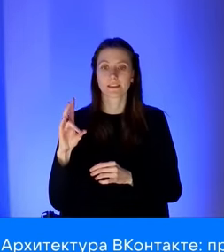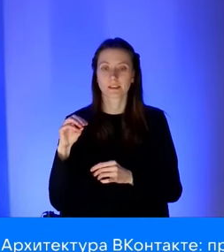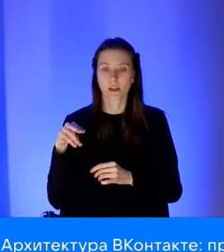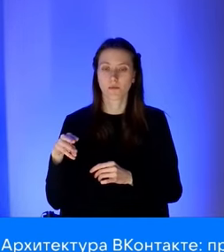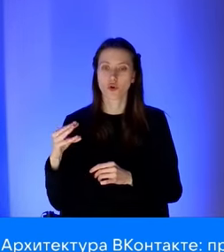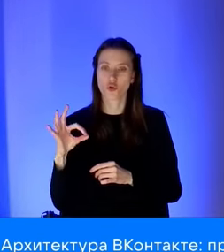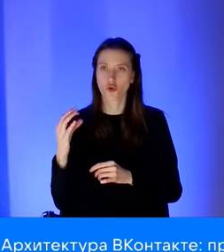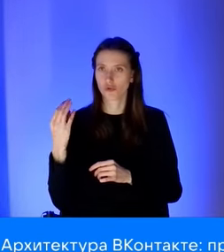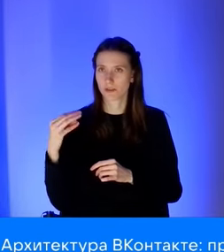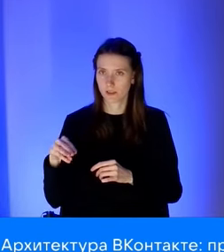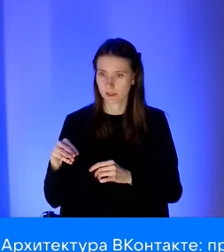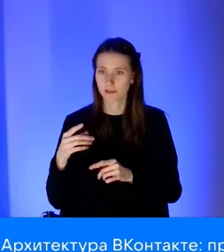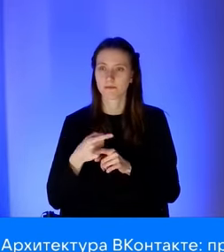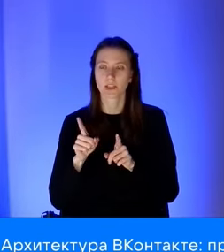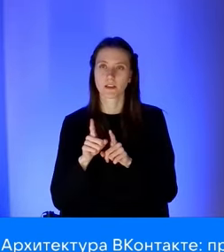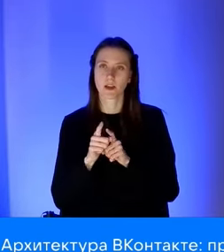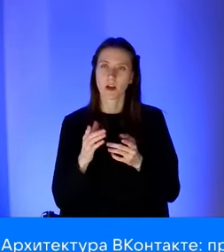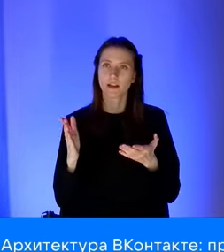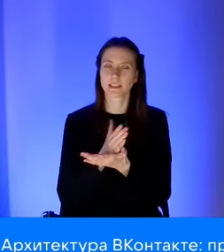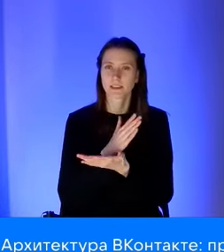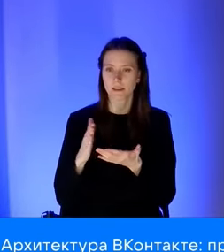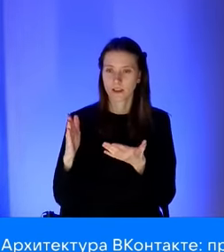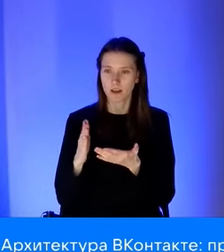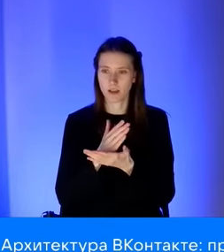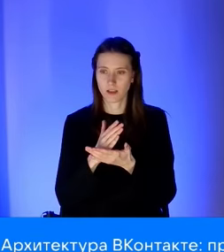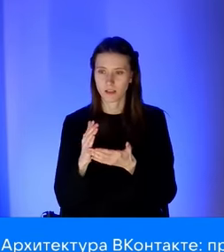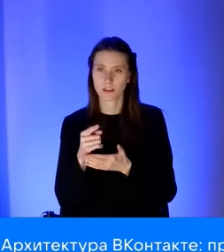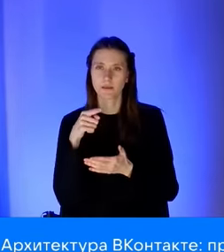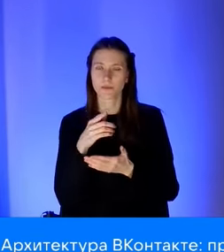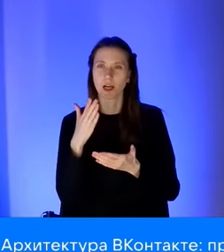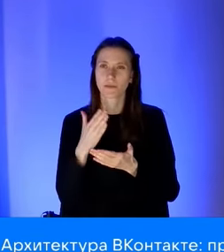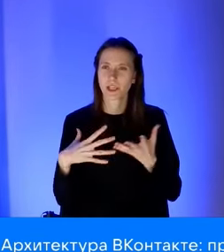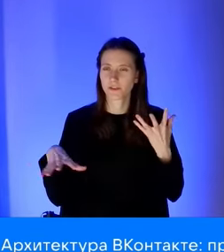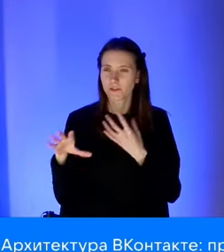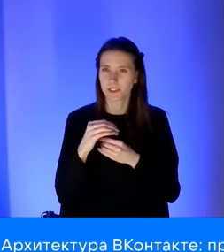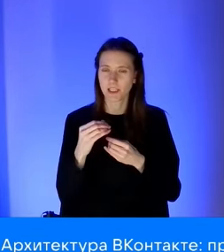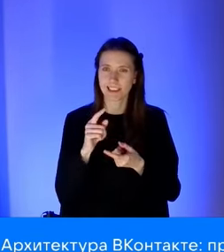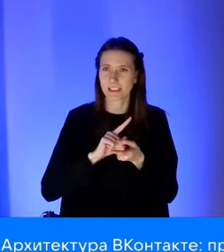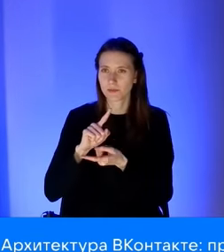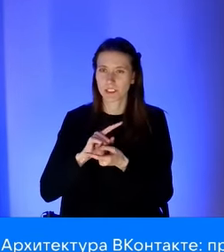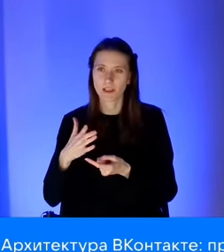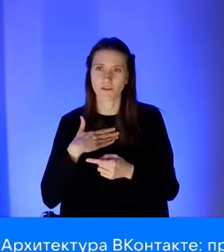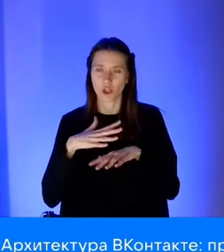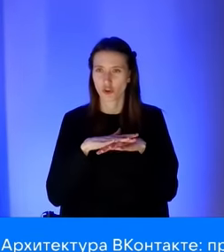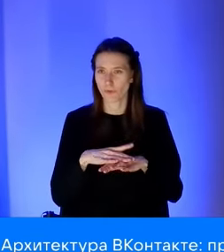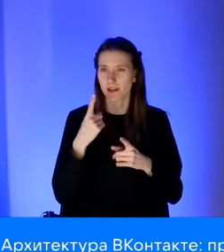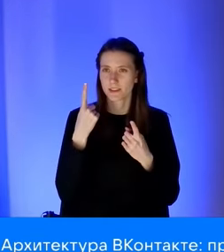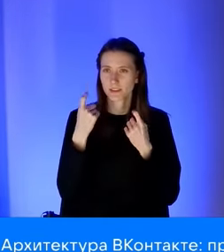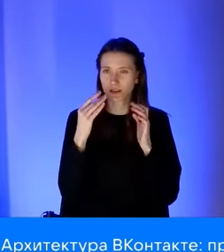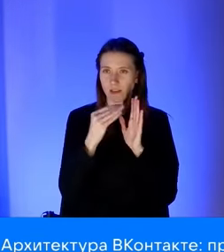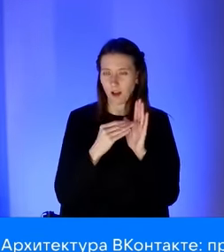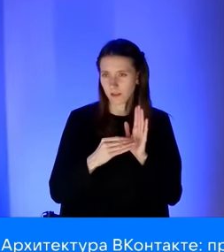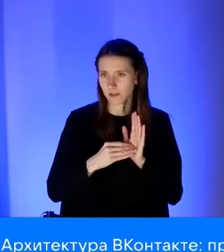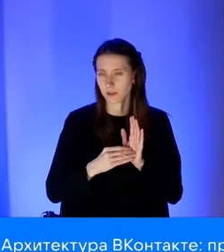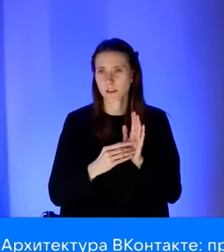ком патифа бинга которая содержит Все изменения в нашей базе данных как это выглядит на практике Мы